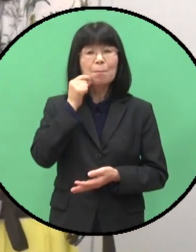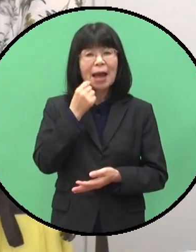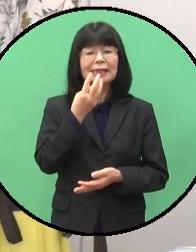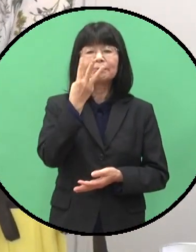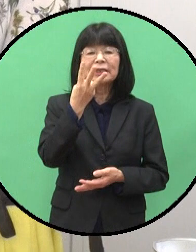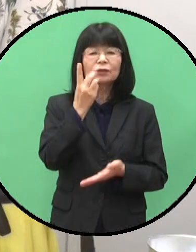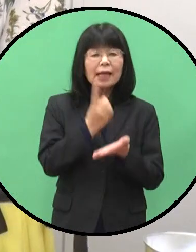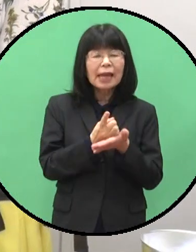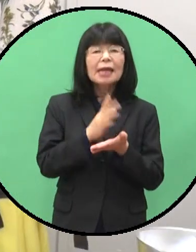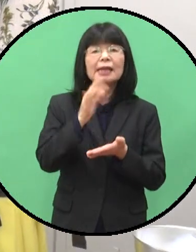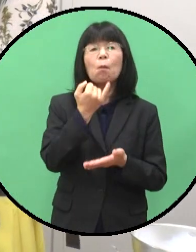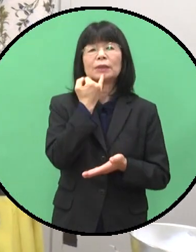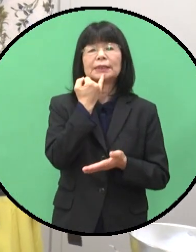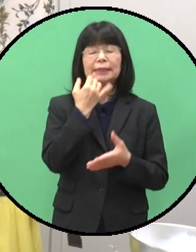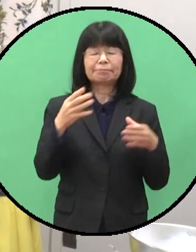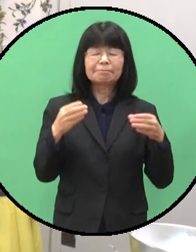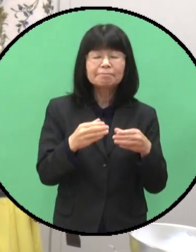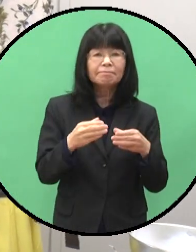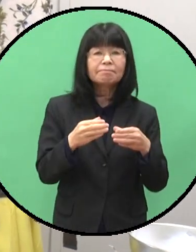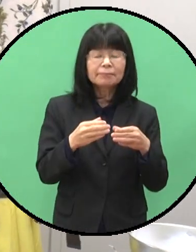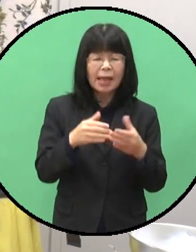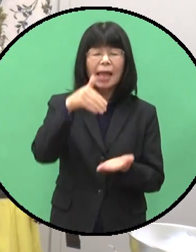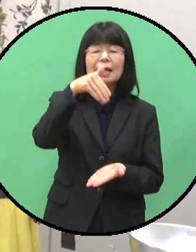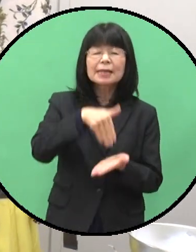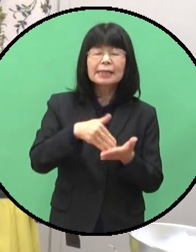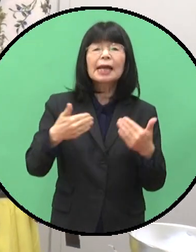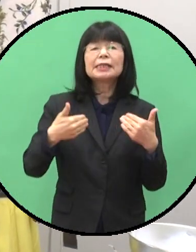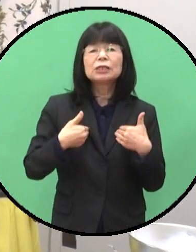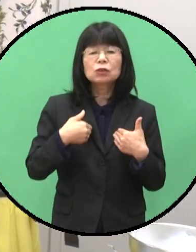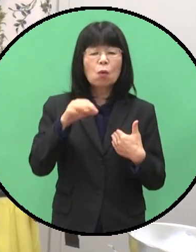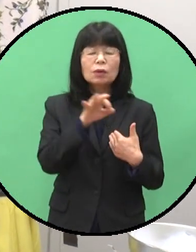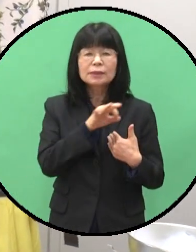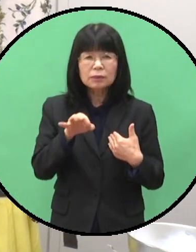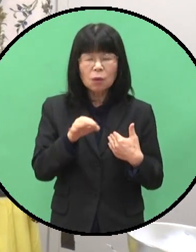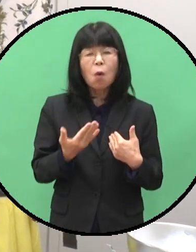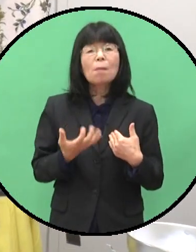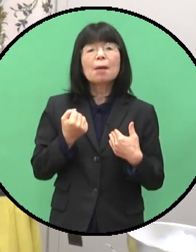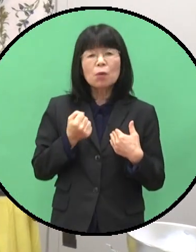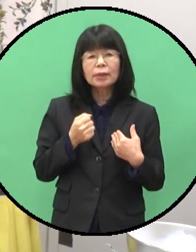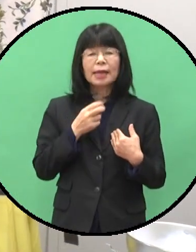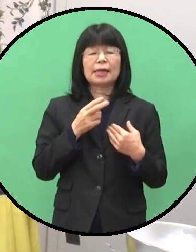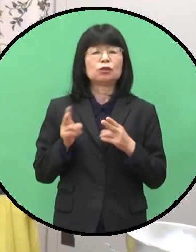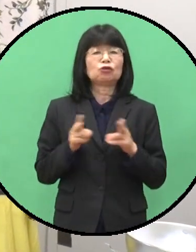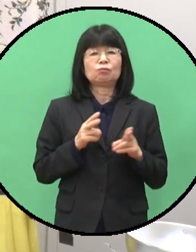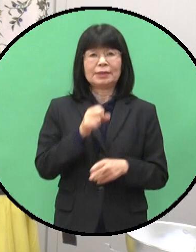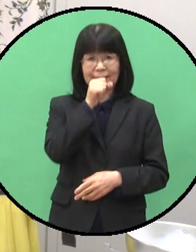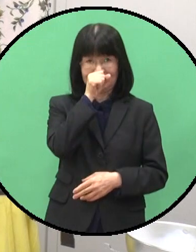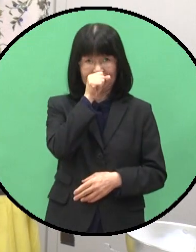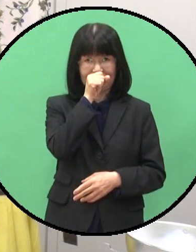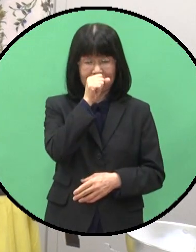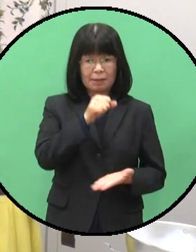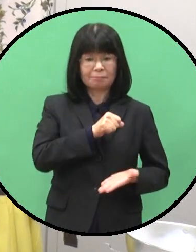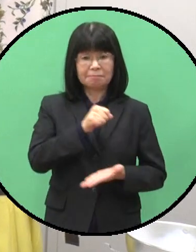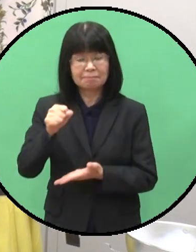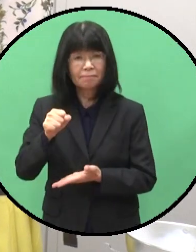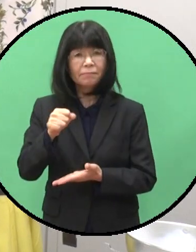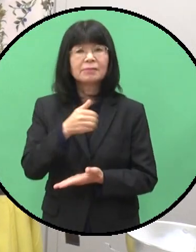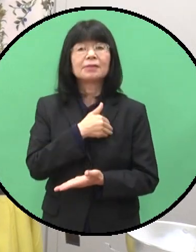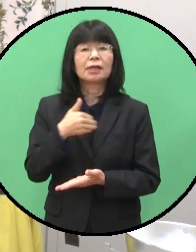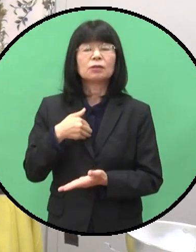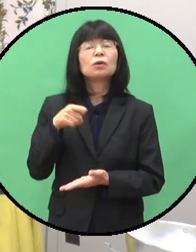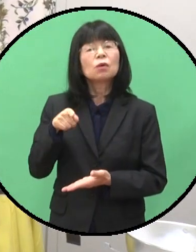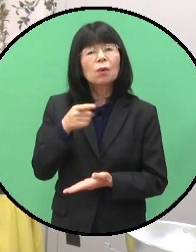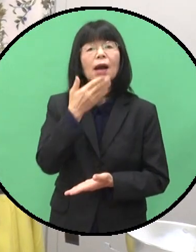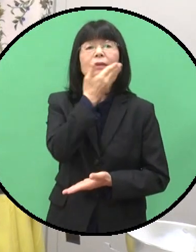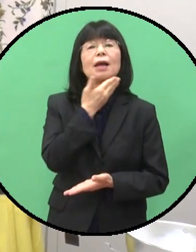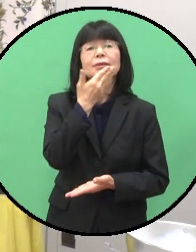本当にかさばらなくて、本当に最低限のものを事前に準備しておく、それを持っていく、これが非常